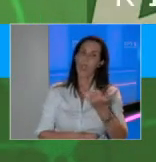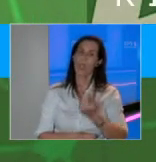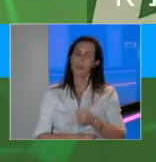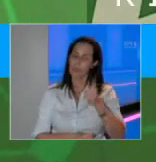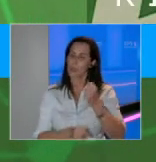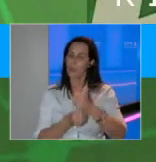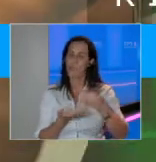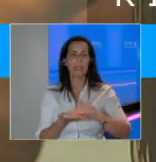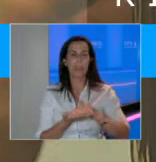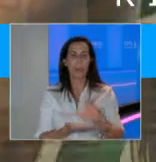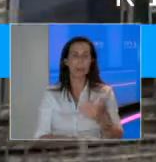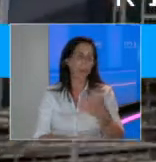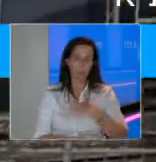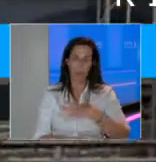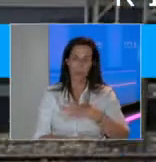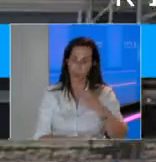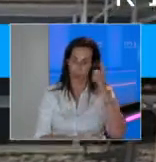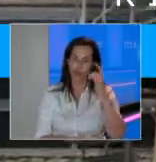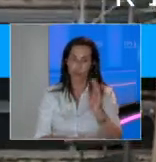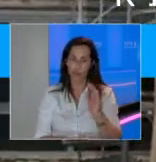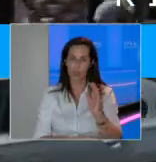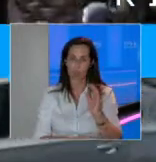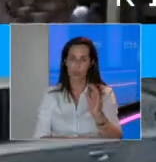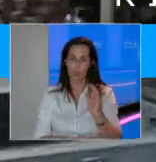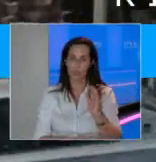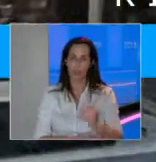שכן. אני חושבת